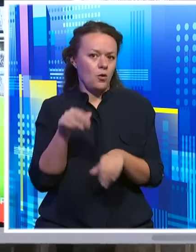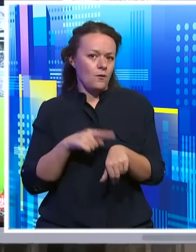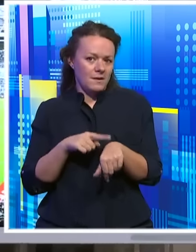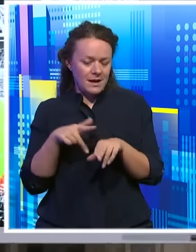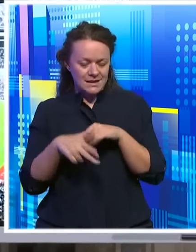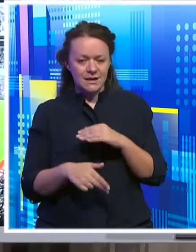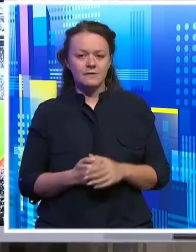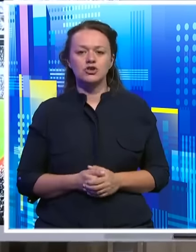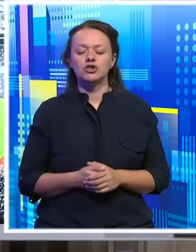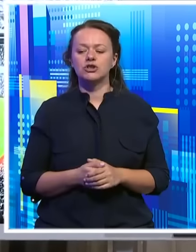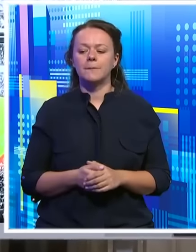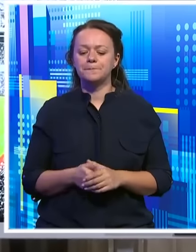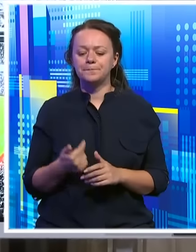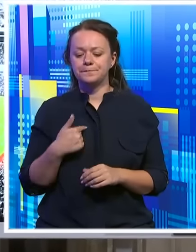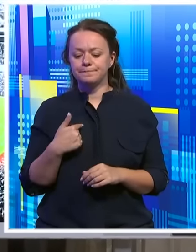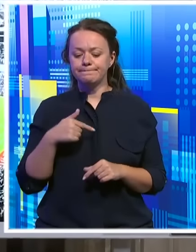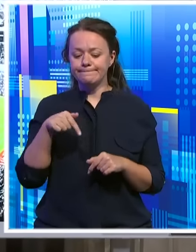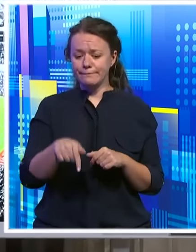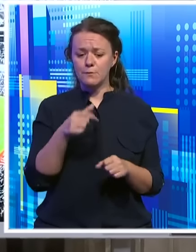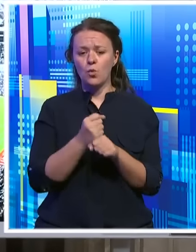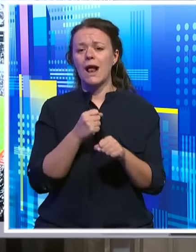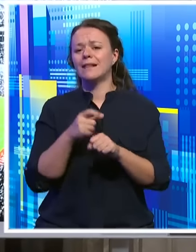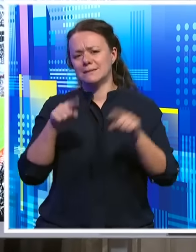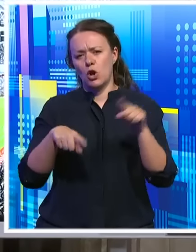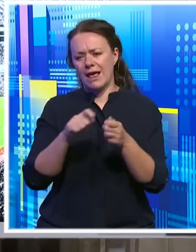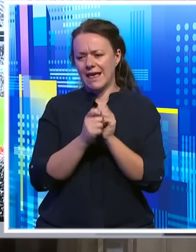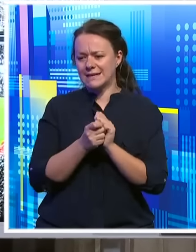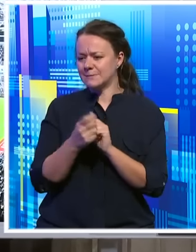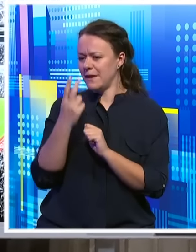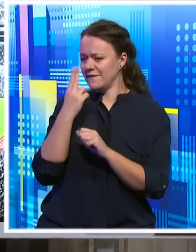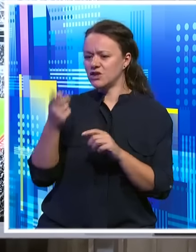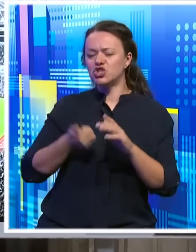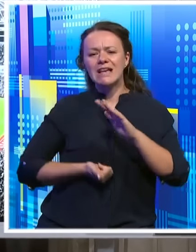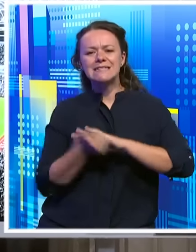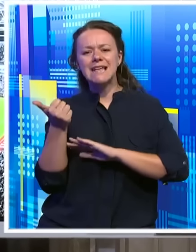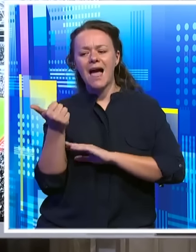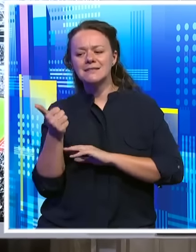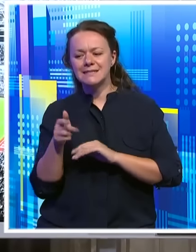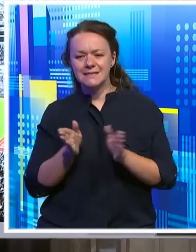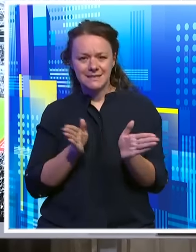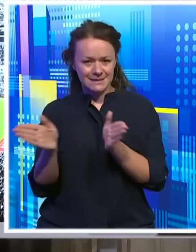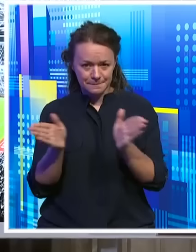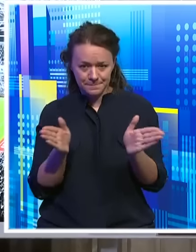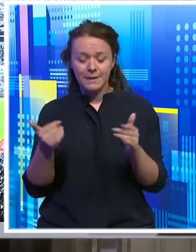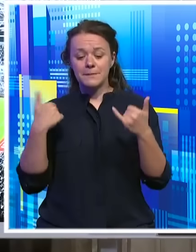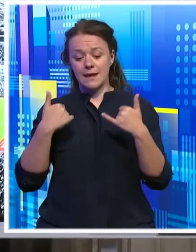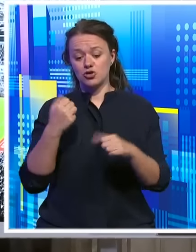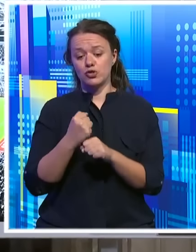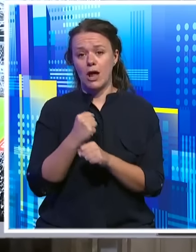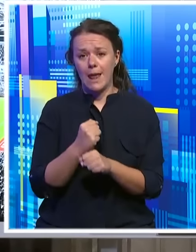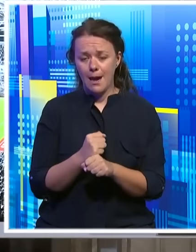Samom nacionalnom stadionu uradili smo određene izmene. Vidite ove izlaze ovde. Dakle, napravit ćemo sada